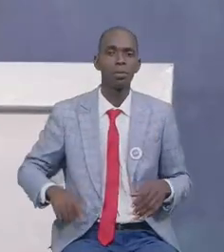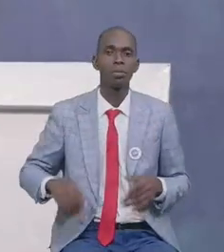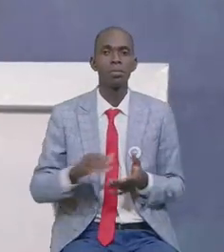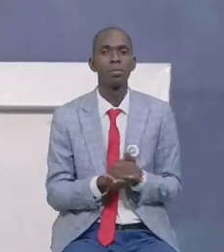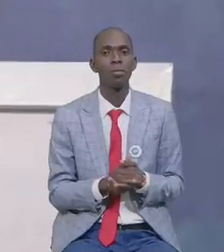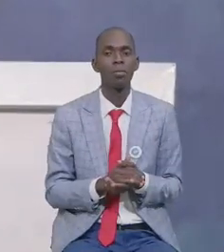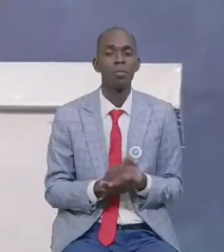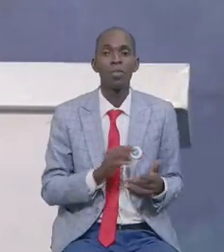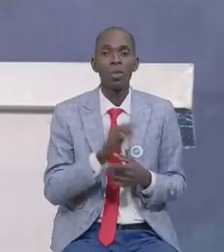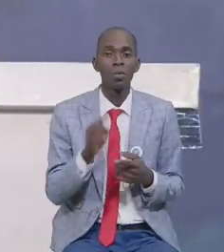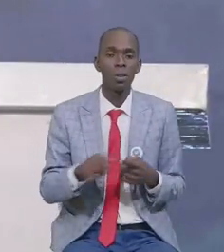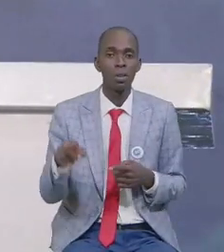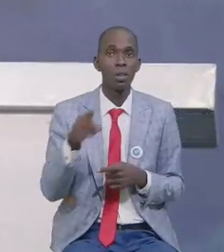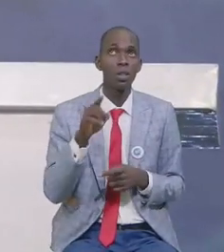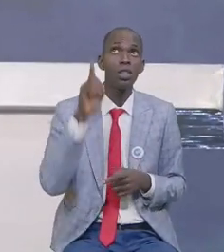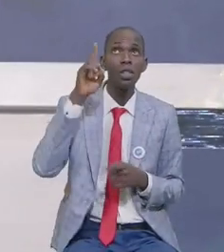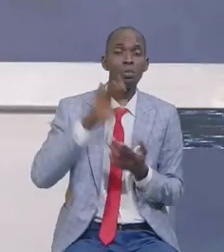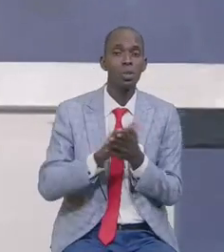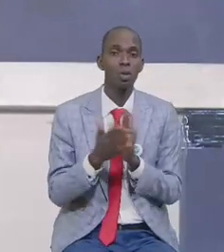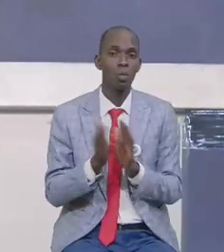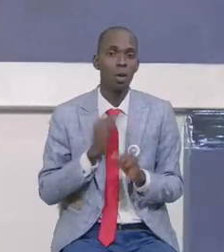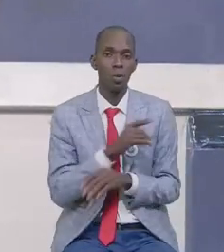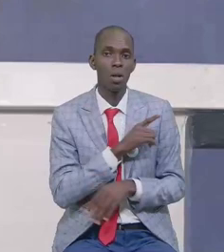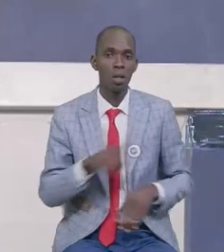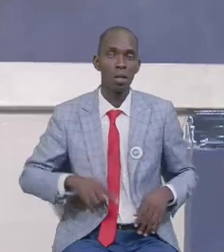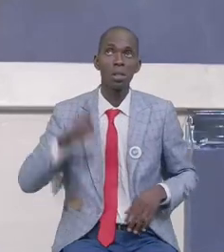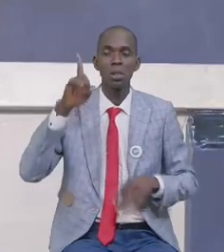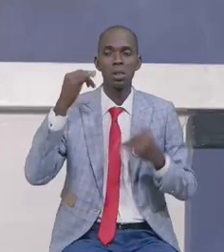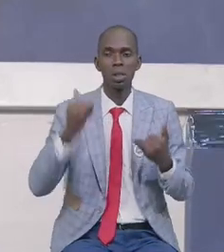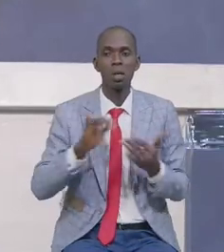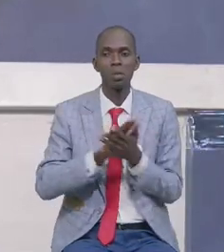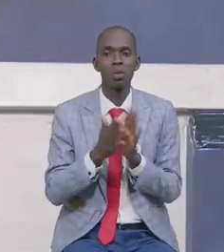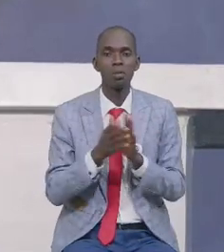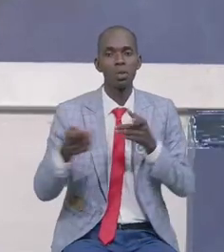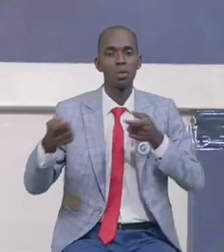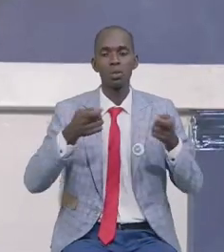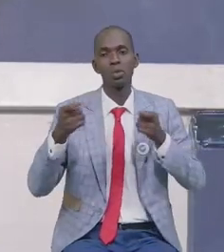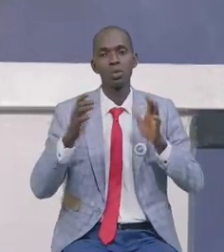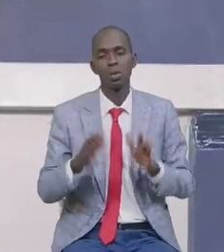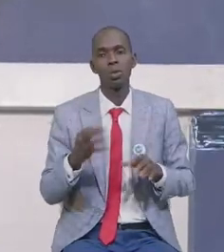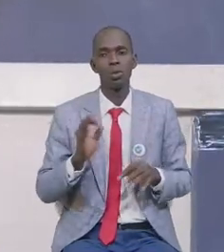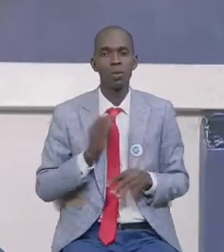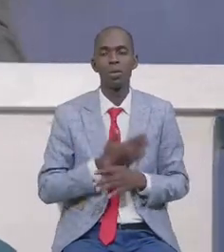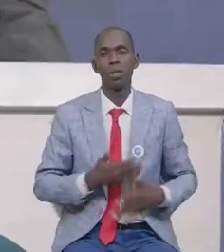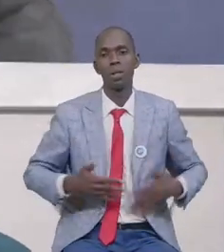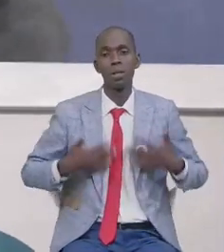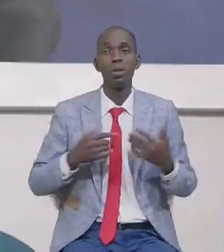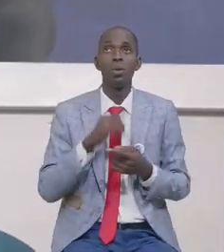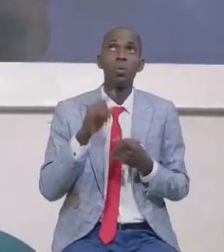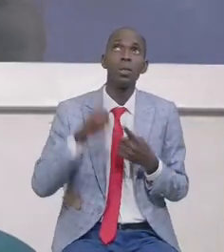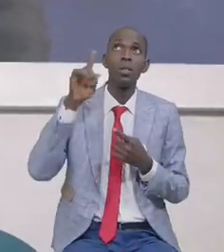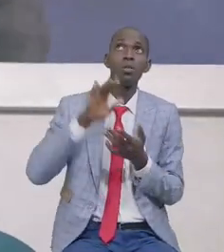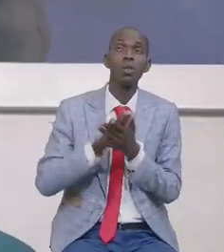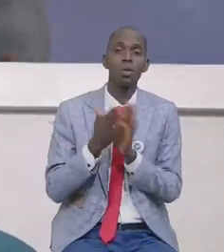Quand il devient notre Seigneur, il devient le contrôle de notre vie. Quand il devient notre Seigneur, il devient